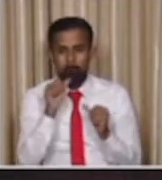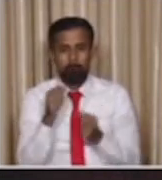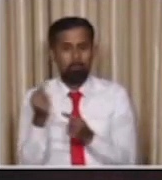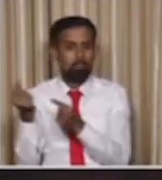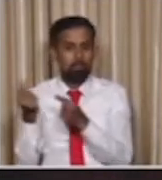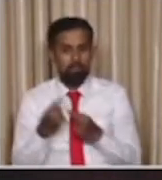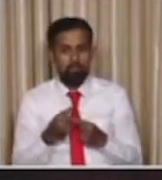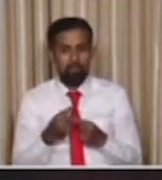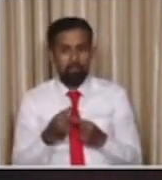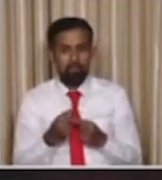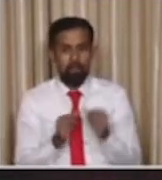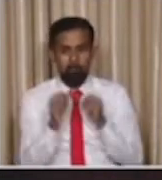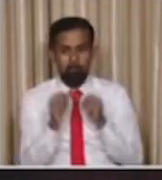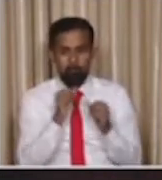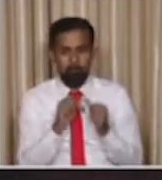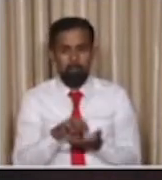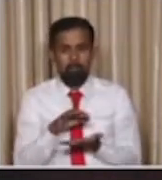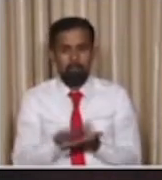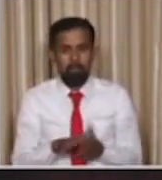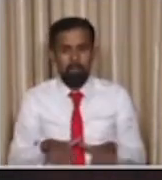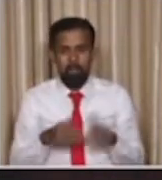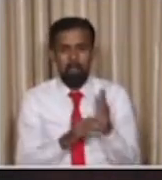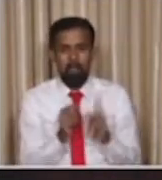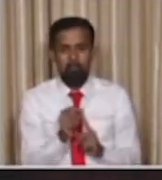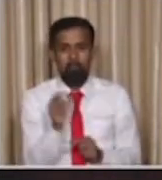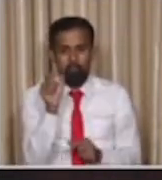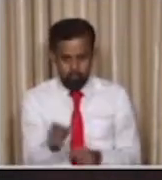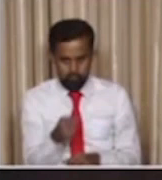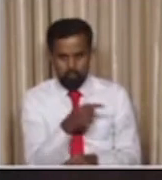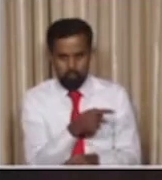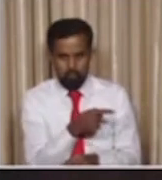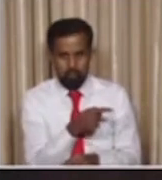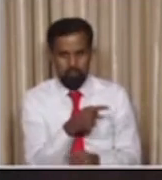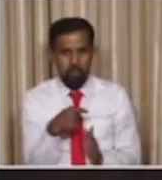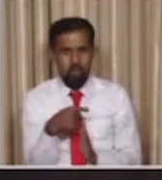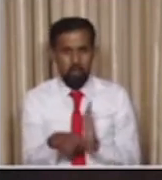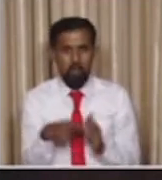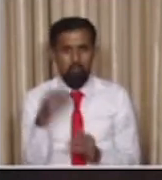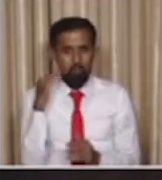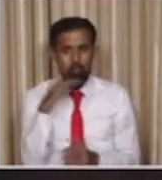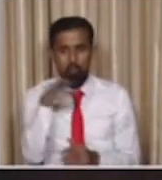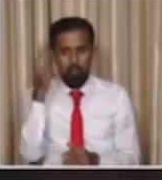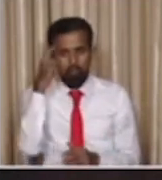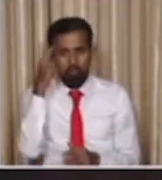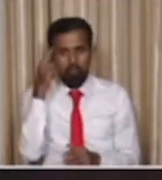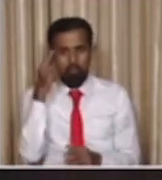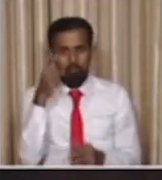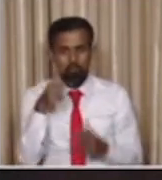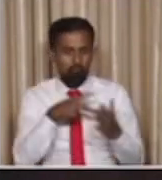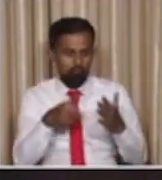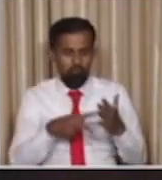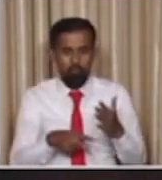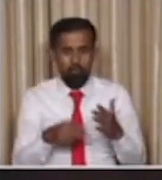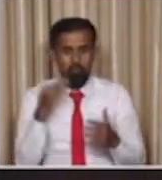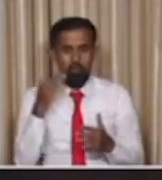ගෙන්නනකොට ගෙන්නන බෙහෙත් එක තීරණය කරන්න සෞඛ්‍ය අමාත්‍යවරයාද කියලා. මේක රටේ මිනිස්සු දැනගන්න ඕන. උඩින් පල්ලෙන් කියවන්න ගියාම රටේ